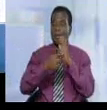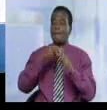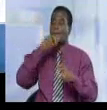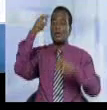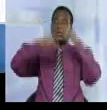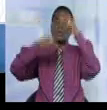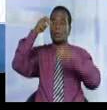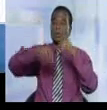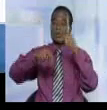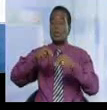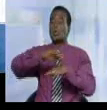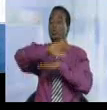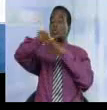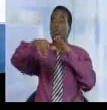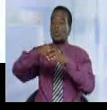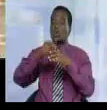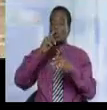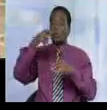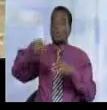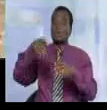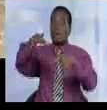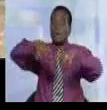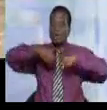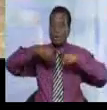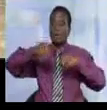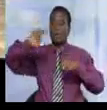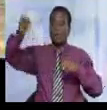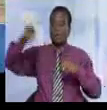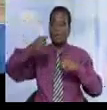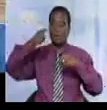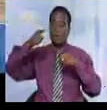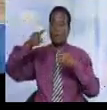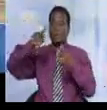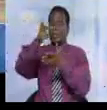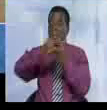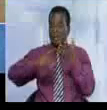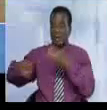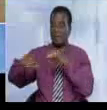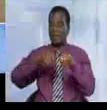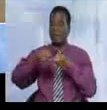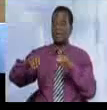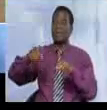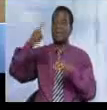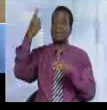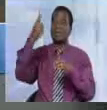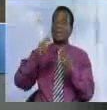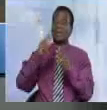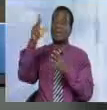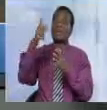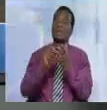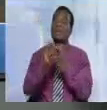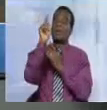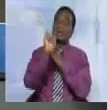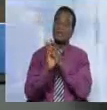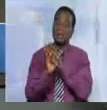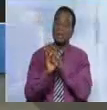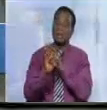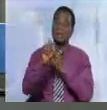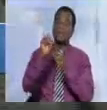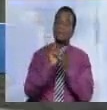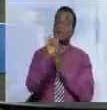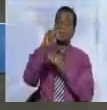compétition, tous les genres seront acceptés. La première édition du FIPA se déroulera du 31 janvier au 8 février